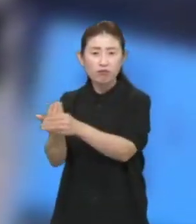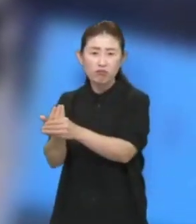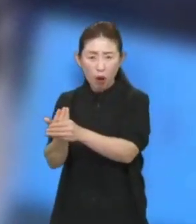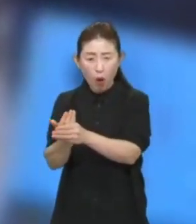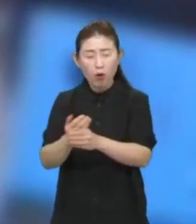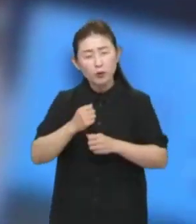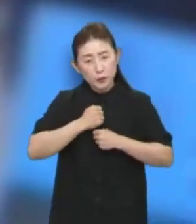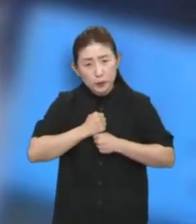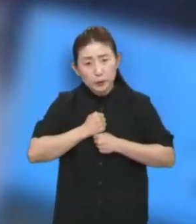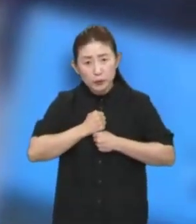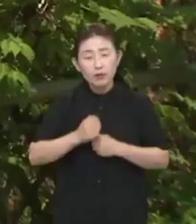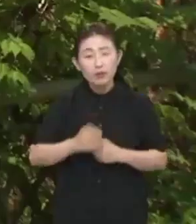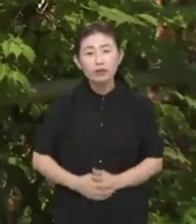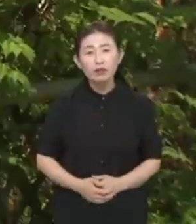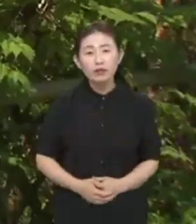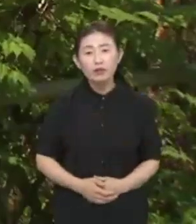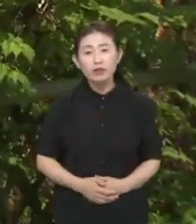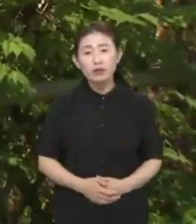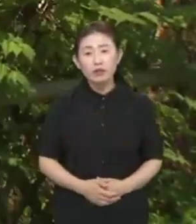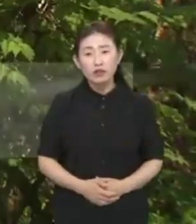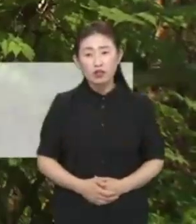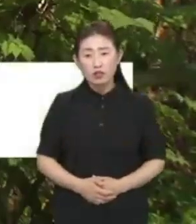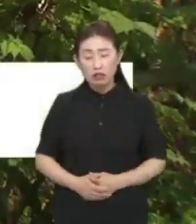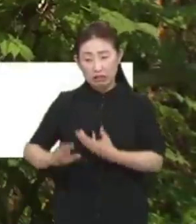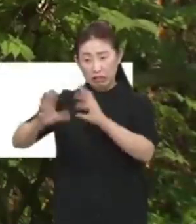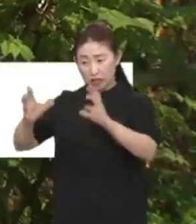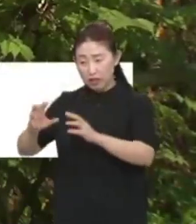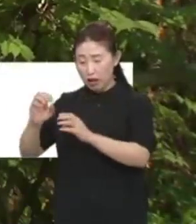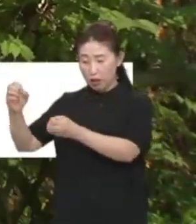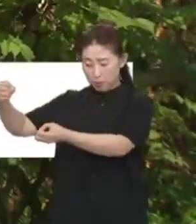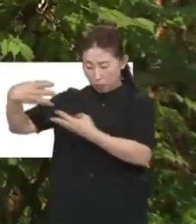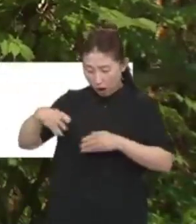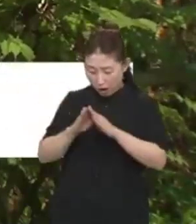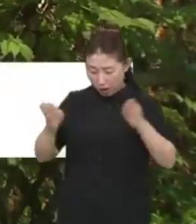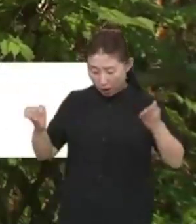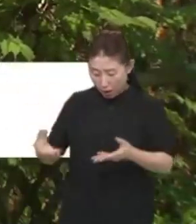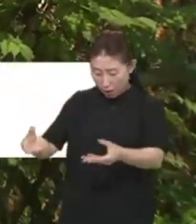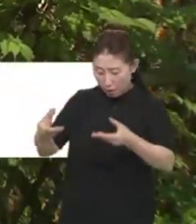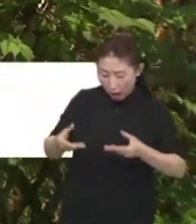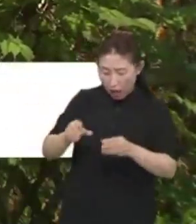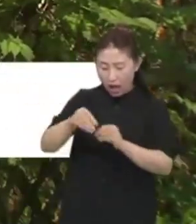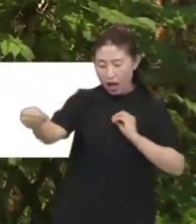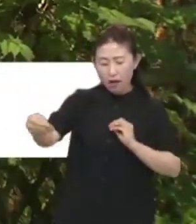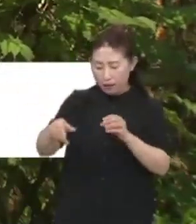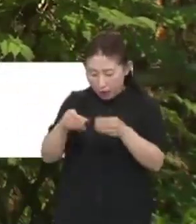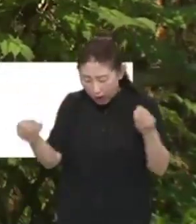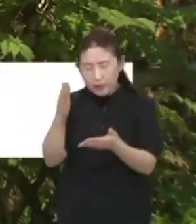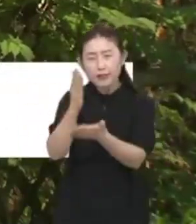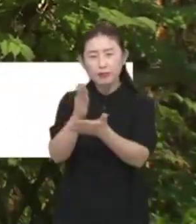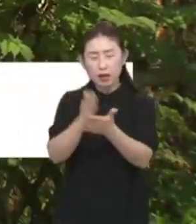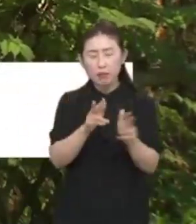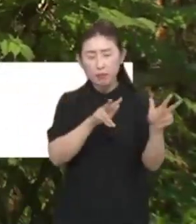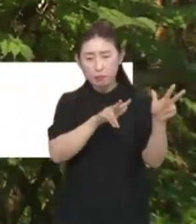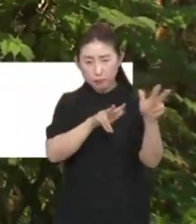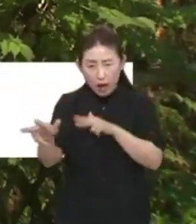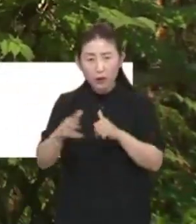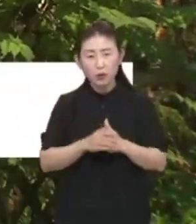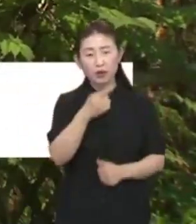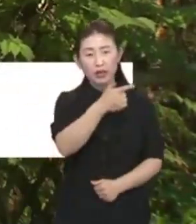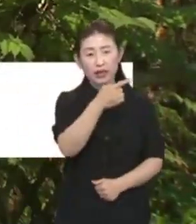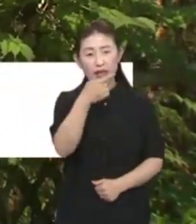있어 주의가 필요합니다. 국제 우편물을 받으셨을 경우에 절대 개봉하지 마시고 가까운